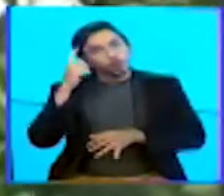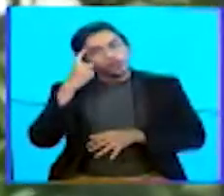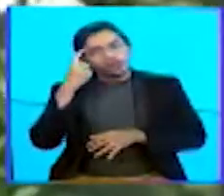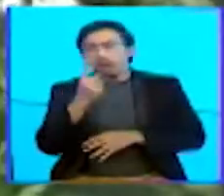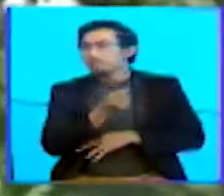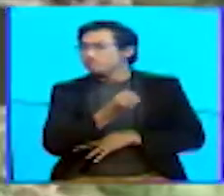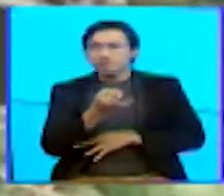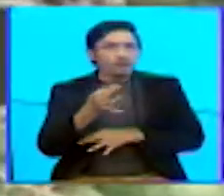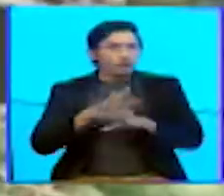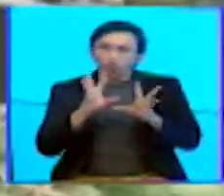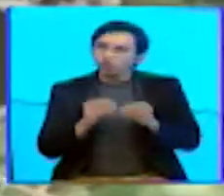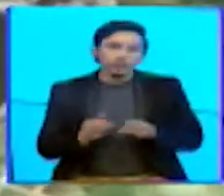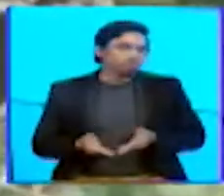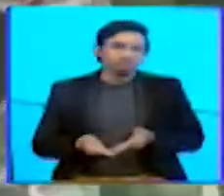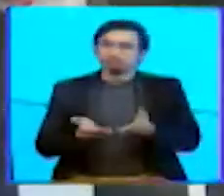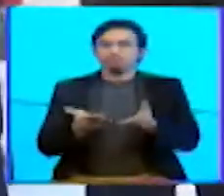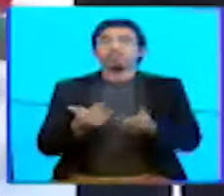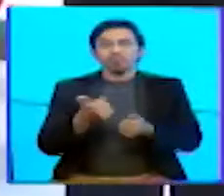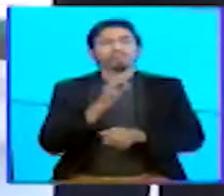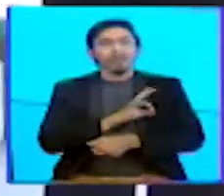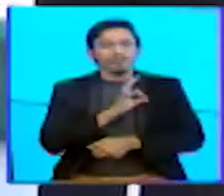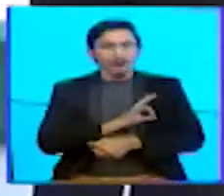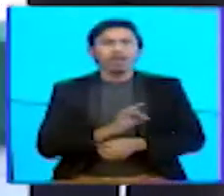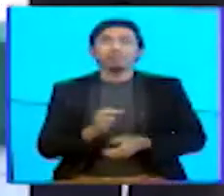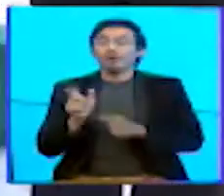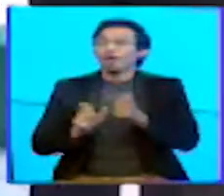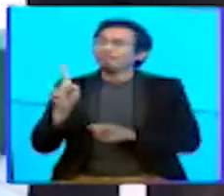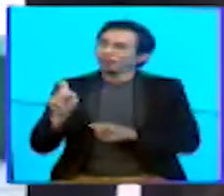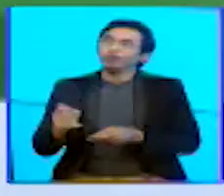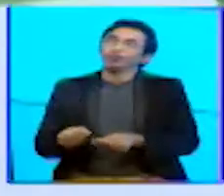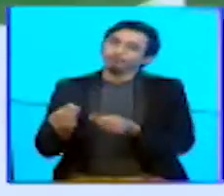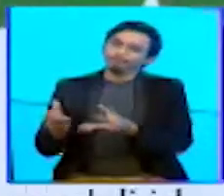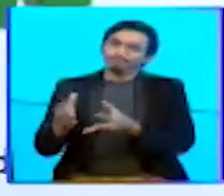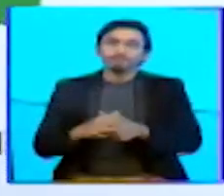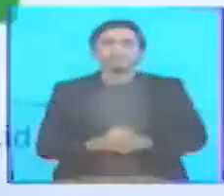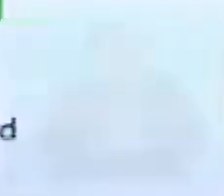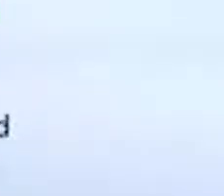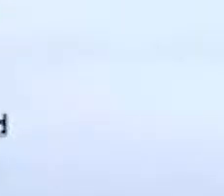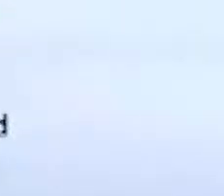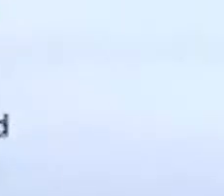berikan akan sangat bermanfaat bagi mereka yang membutuhkan. Tim Liputan iNews melaporkan.